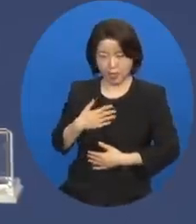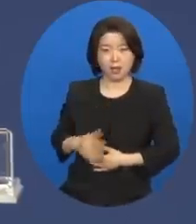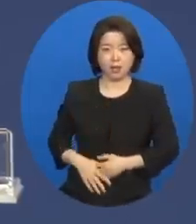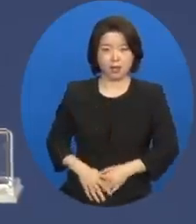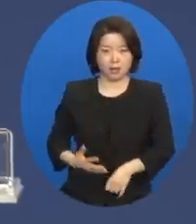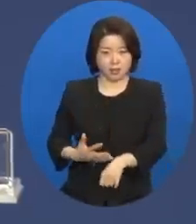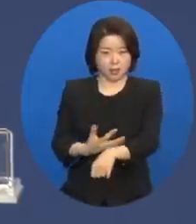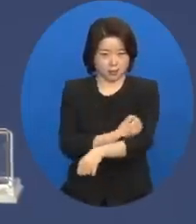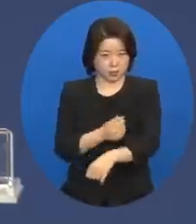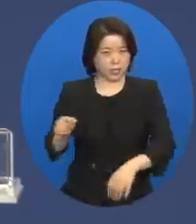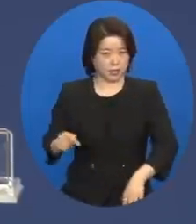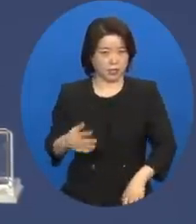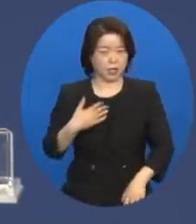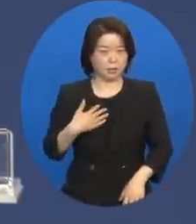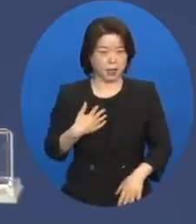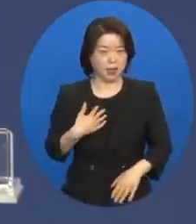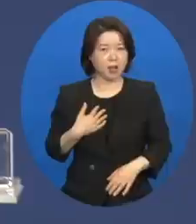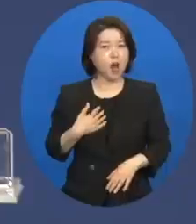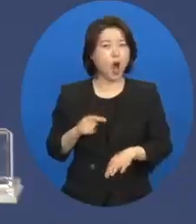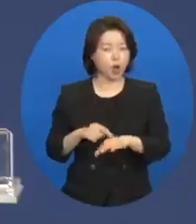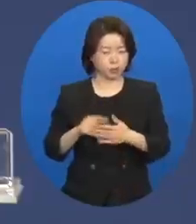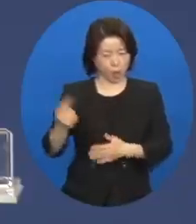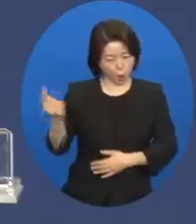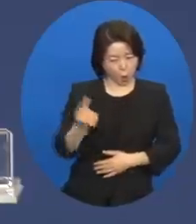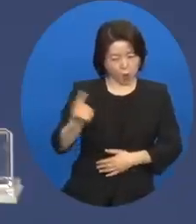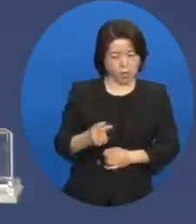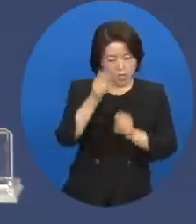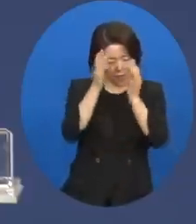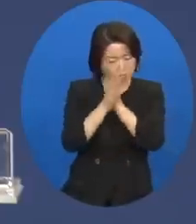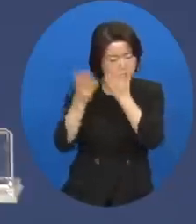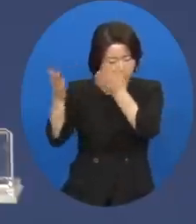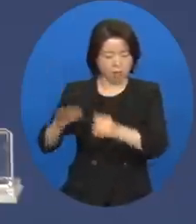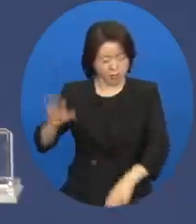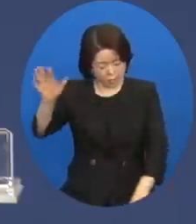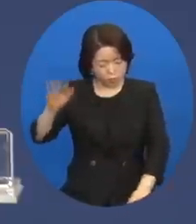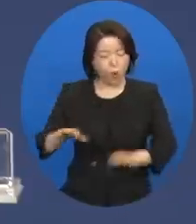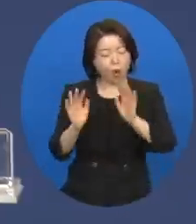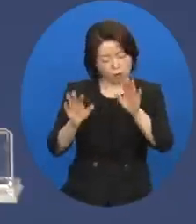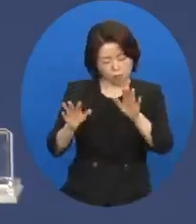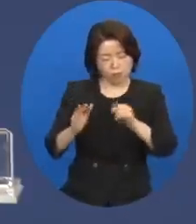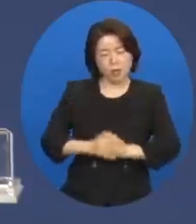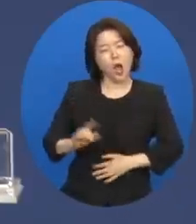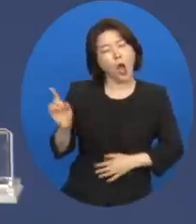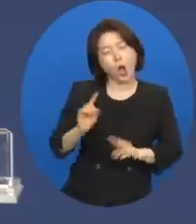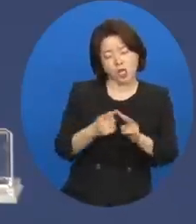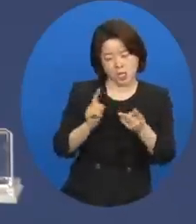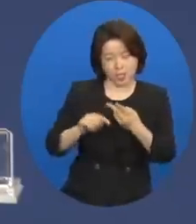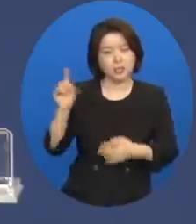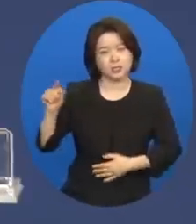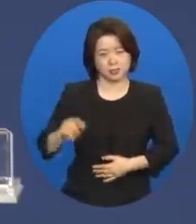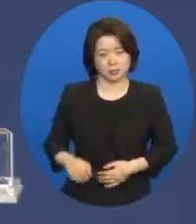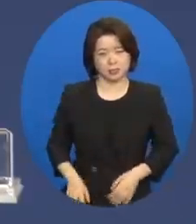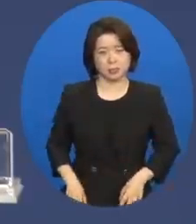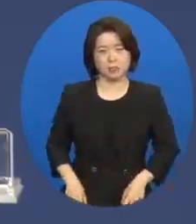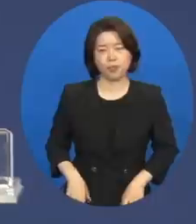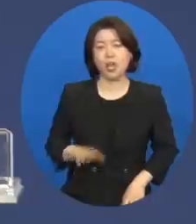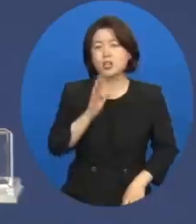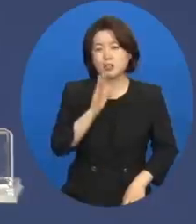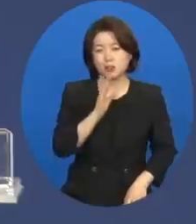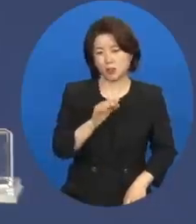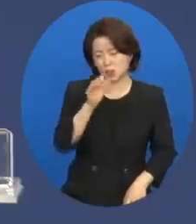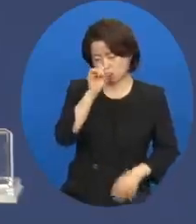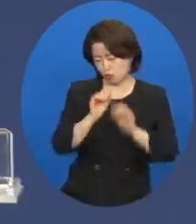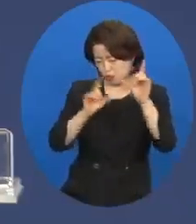굉장한 막 그냥 오면서도 계속 기도하면서 주여 하여튼 어떻게든지 그래도 정말 좋은